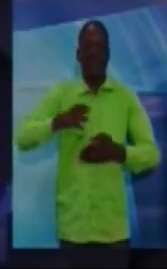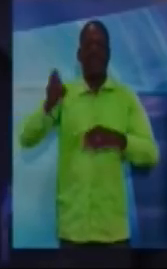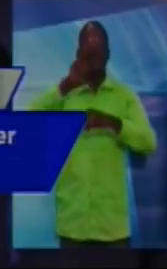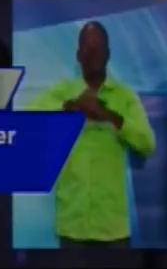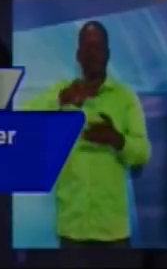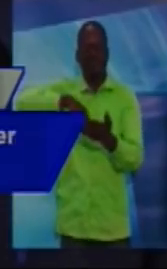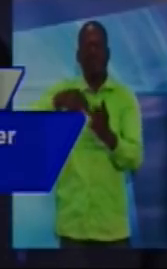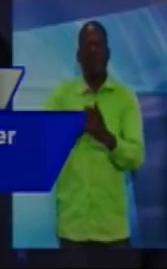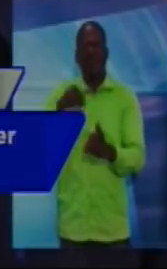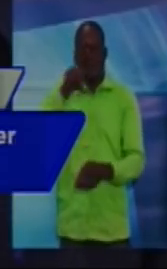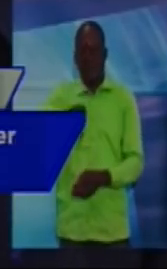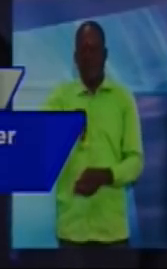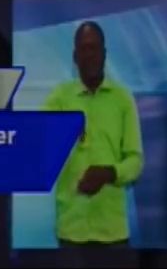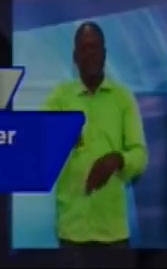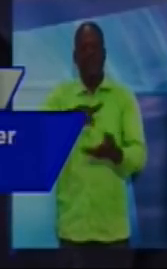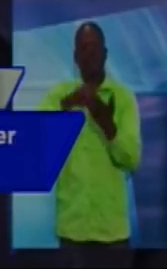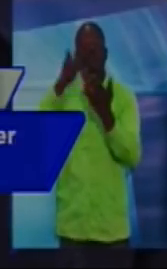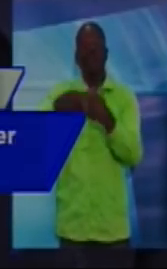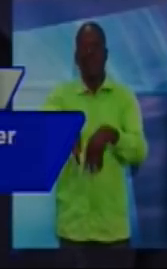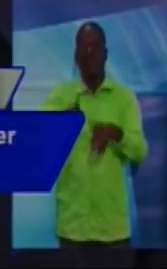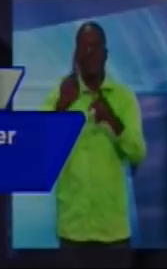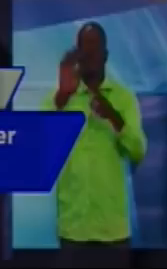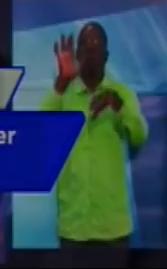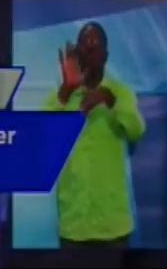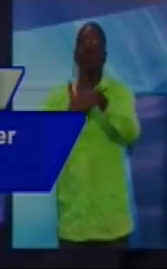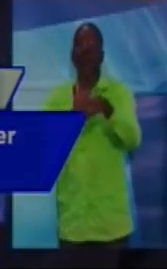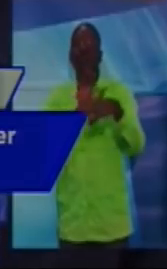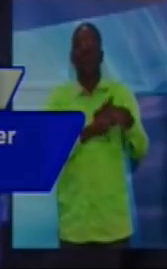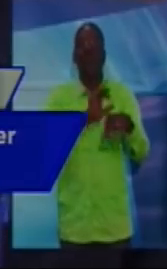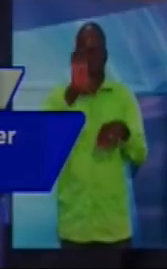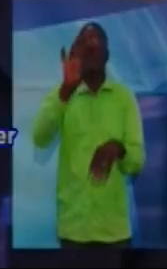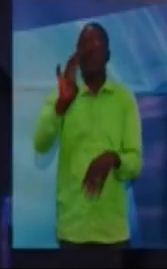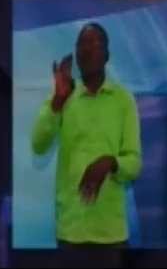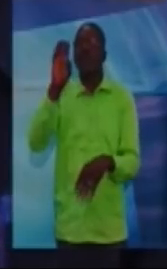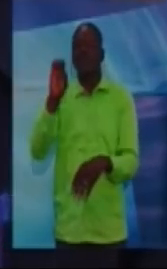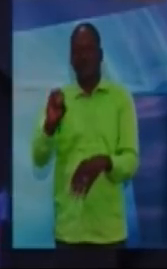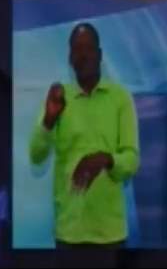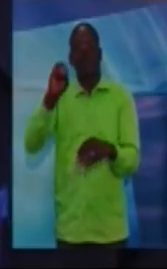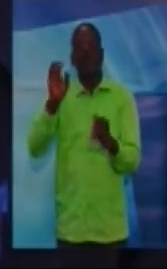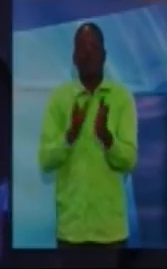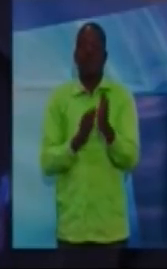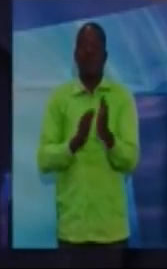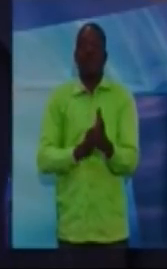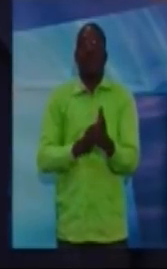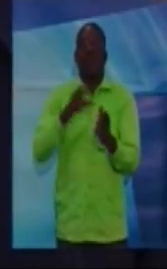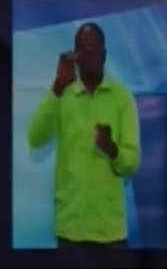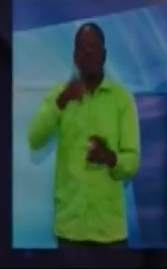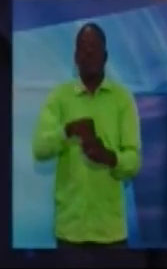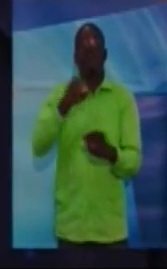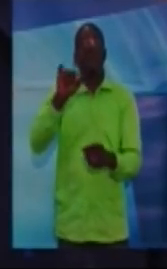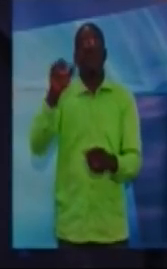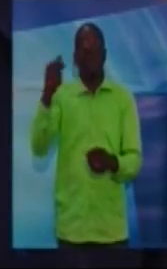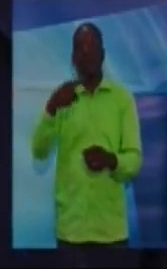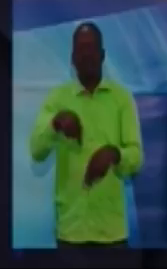ce sens que ce projet a permis de toucher 60 établissements scolaires dans la province du Yaga et a permis en tout